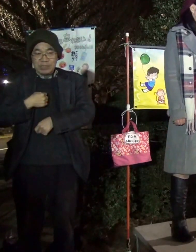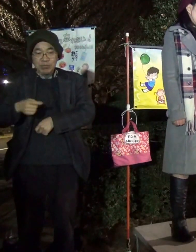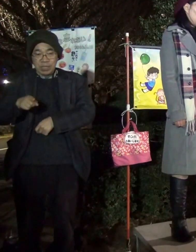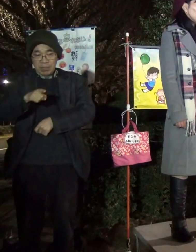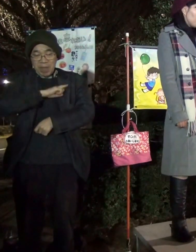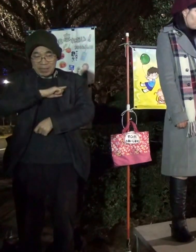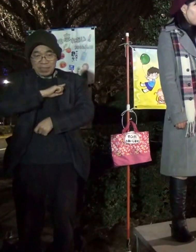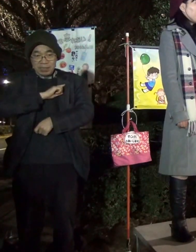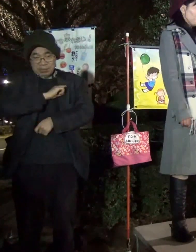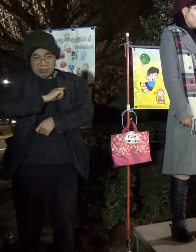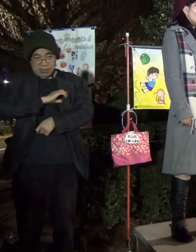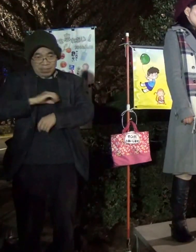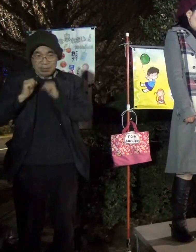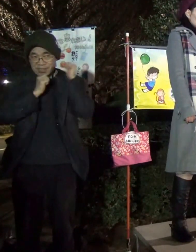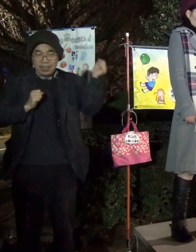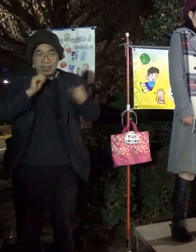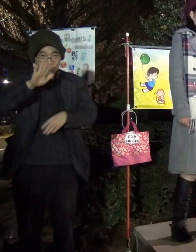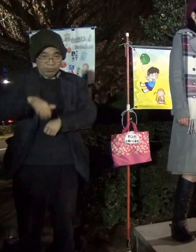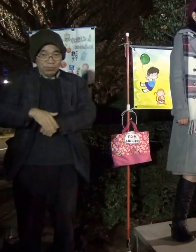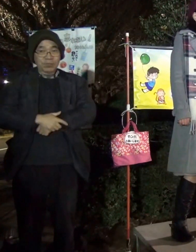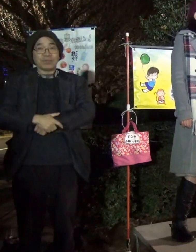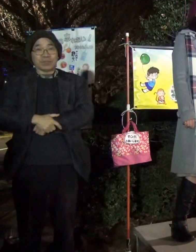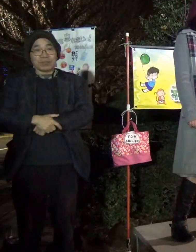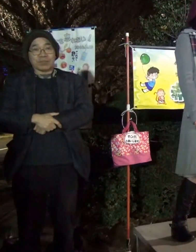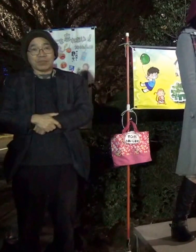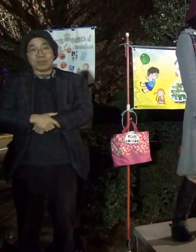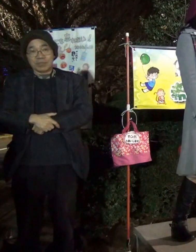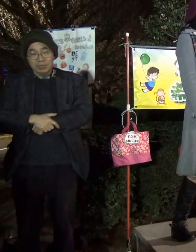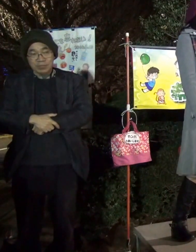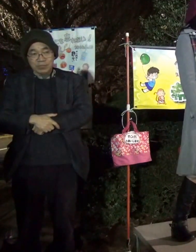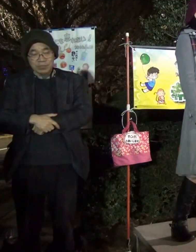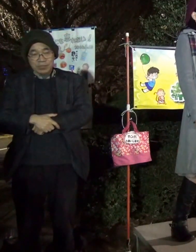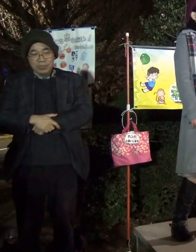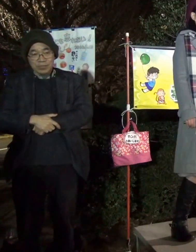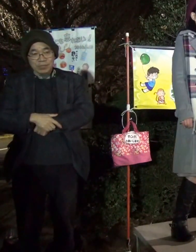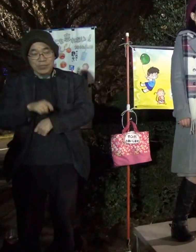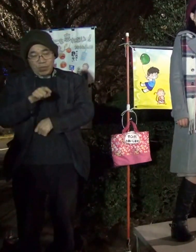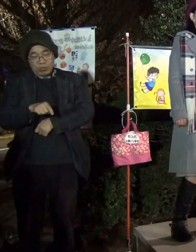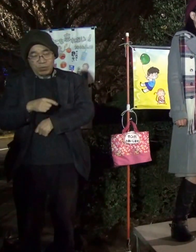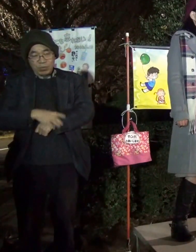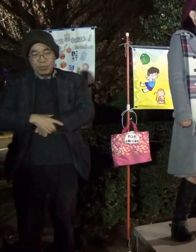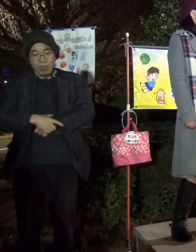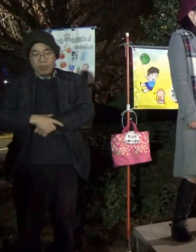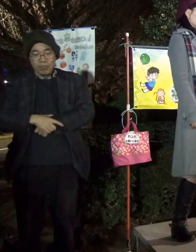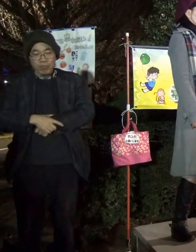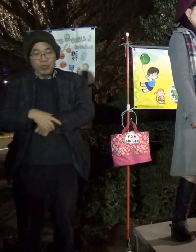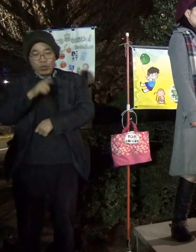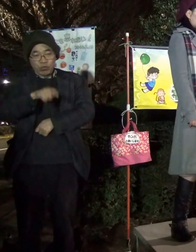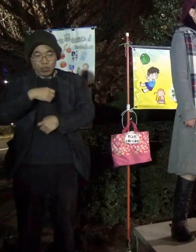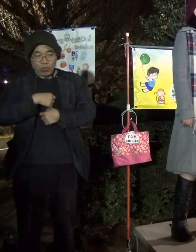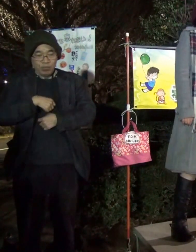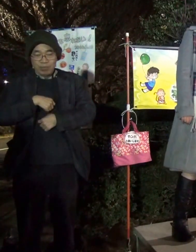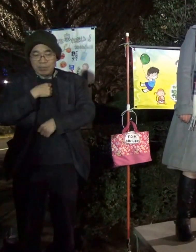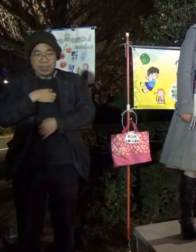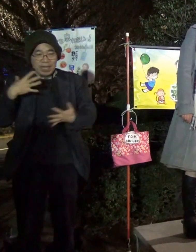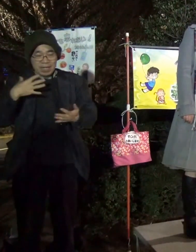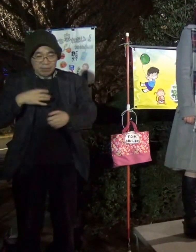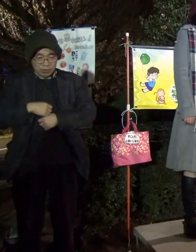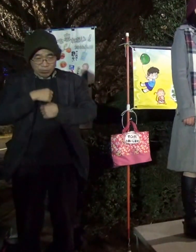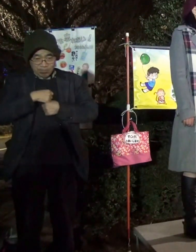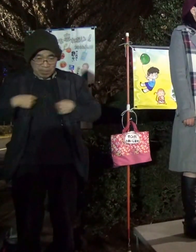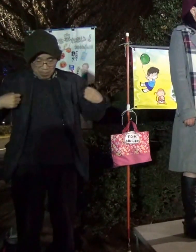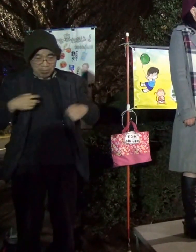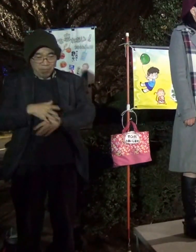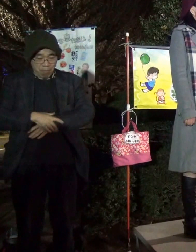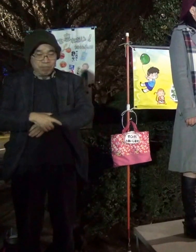ですよ。 汚いねー、やることがね。 本当そうね、そういう会社ですよ、何にも真摯な会社じゃない。 さっきも言ってた、ちょっと